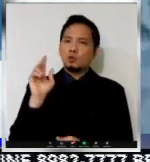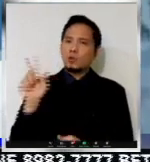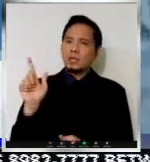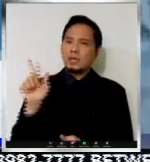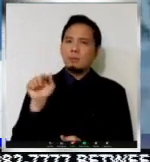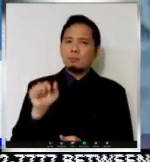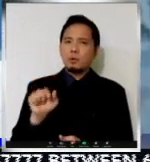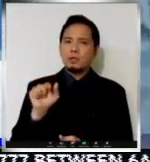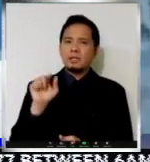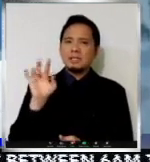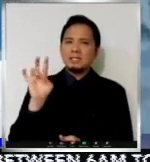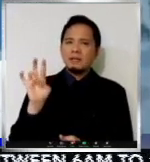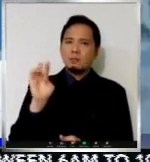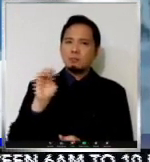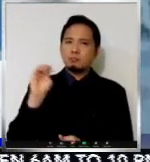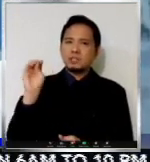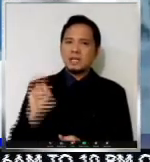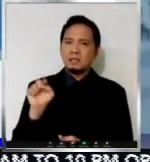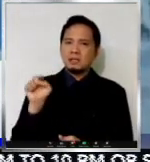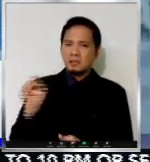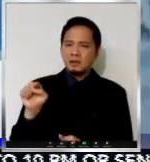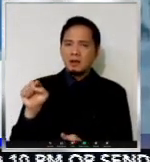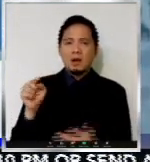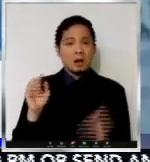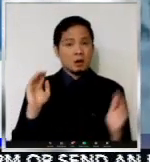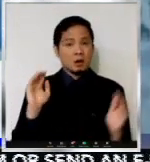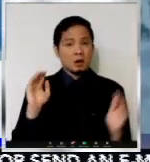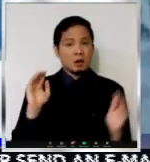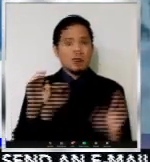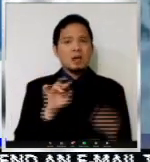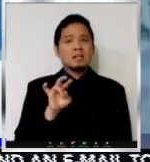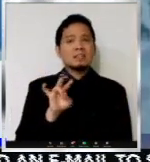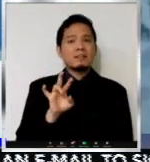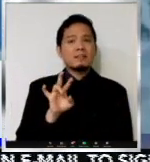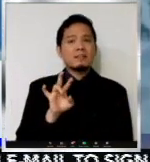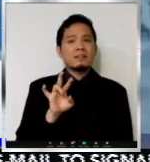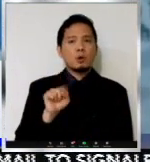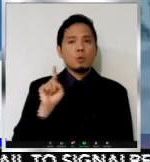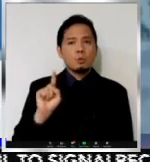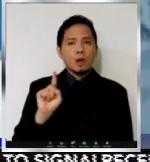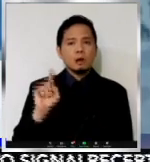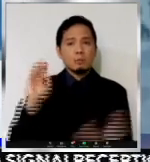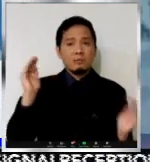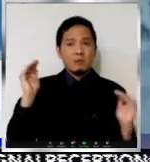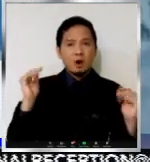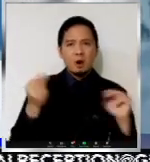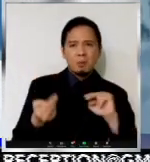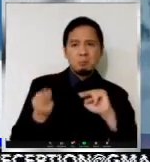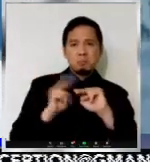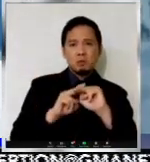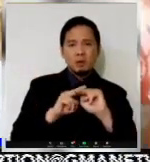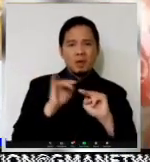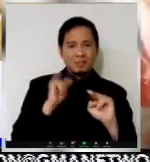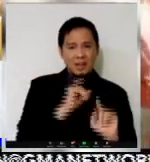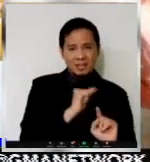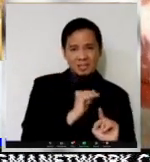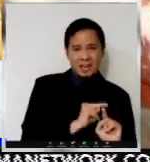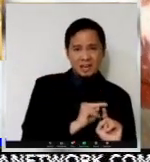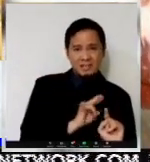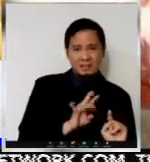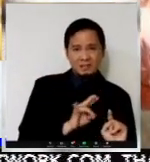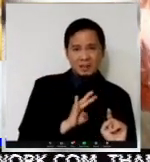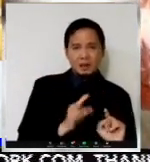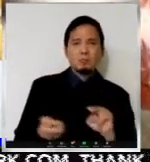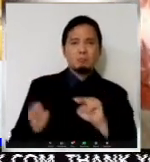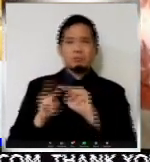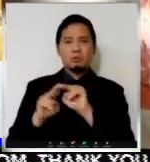20.7% mula sa 17.1% inflation noong Enero 2021. Gaya ng repolyo